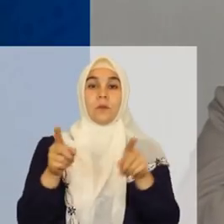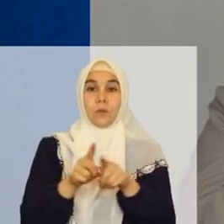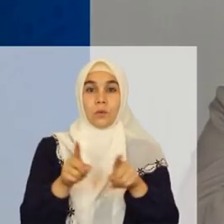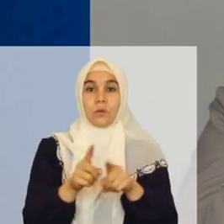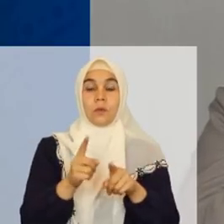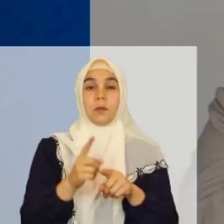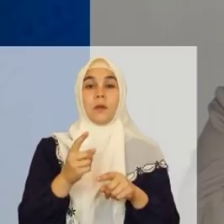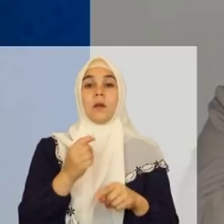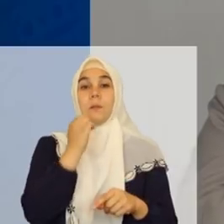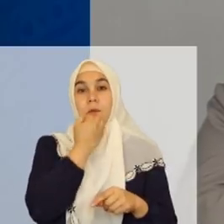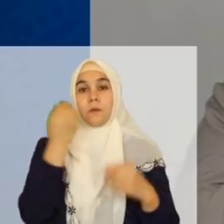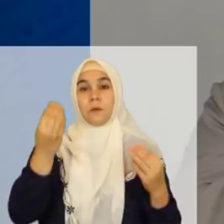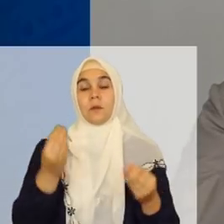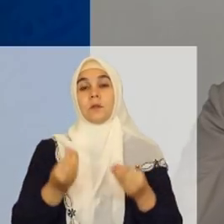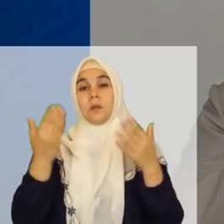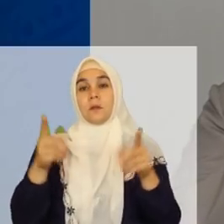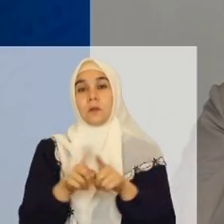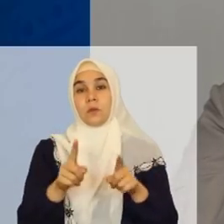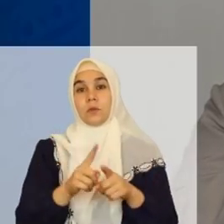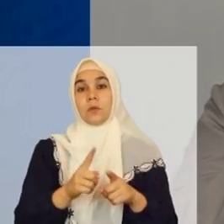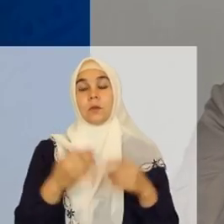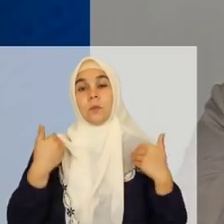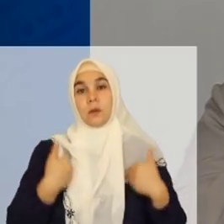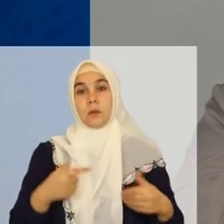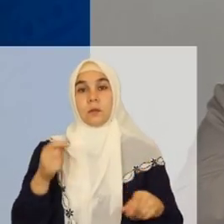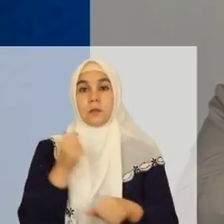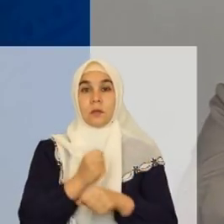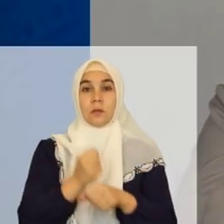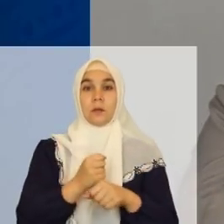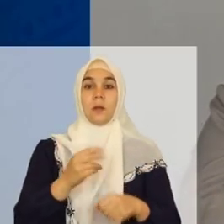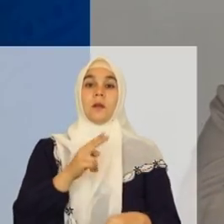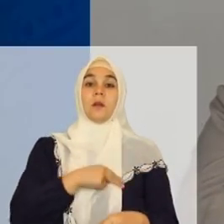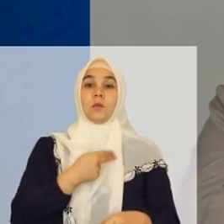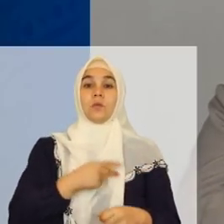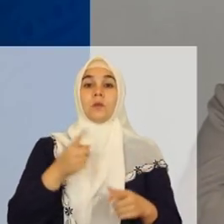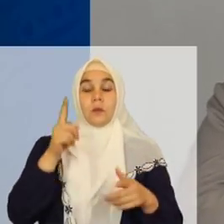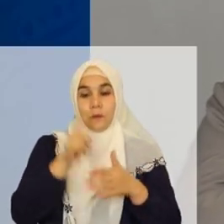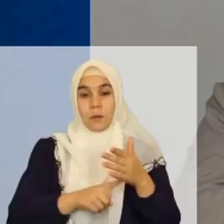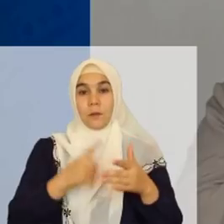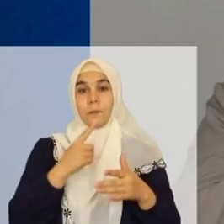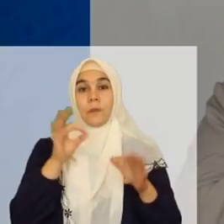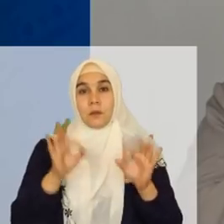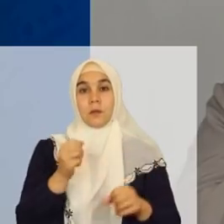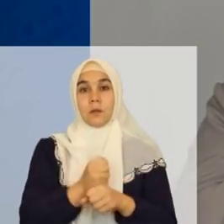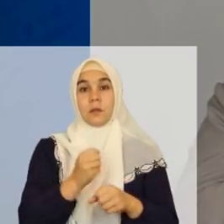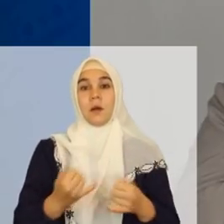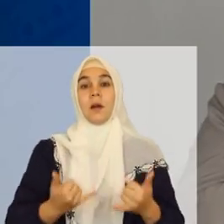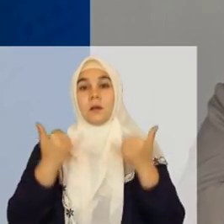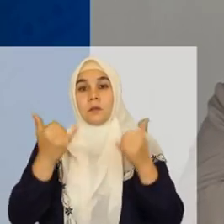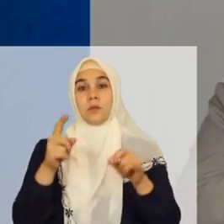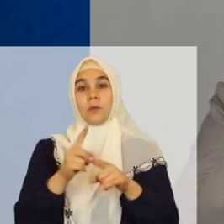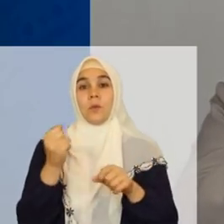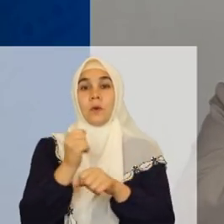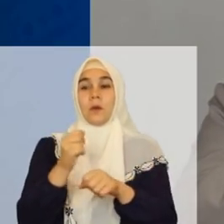mol ibodat. Demak, badan ibodatini qilishga bir ixlos qiladi. O'ziga aziz bo'lib qolgan